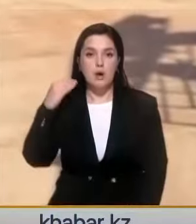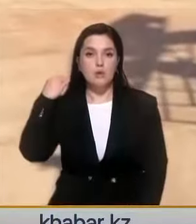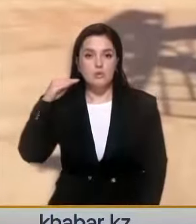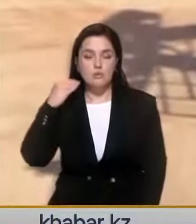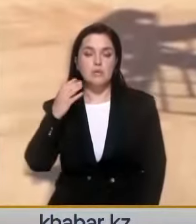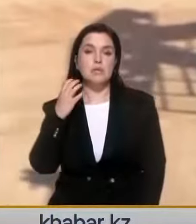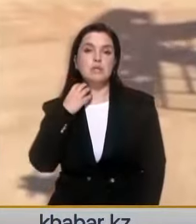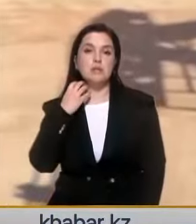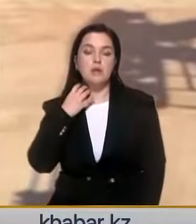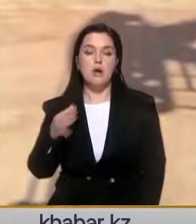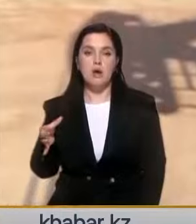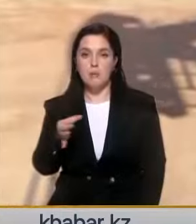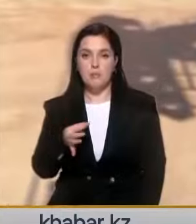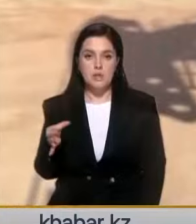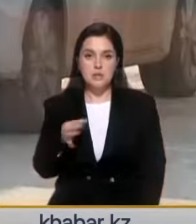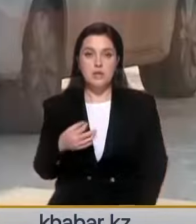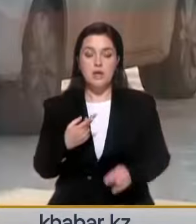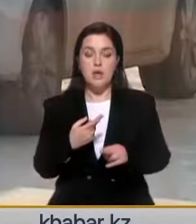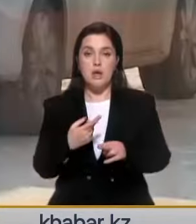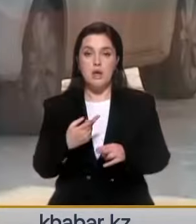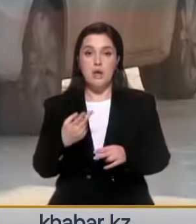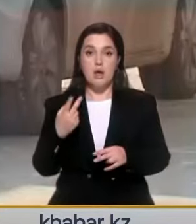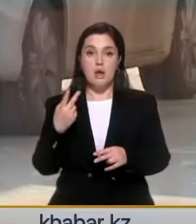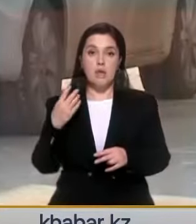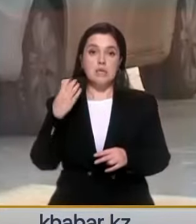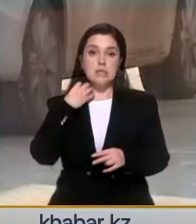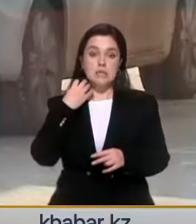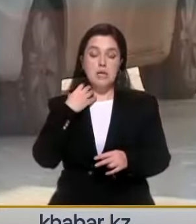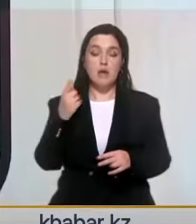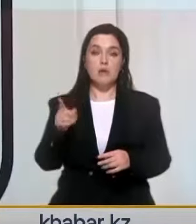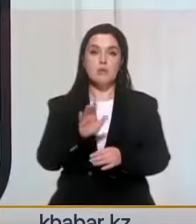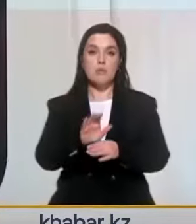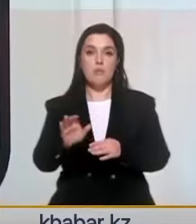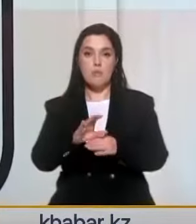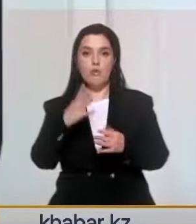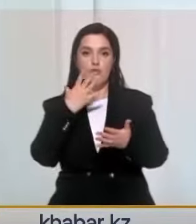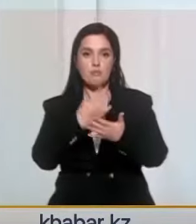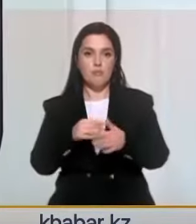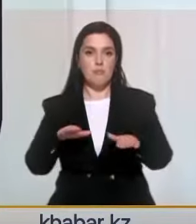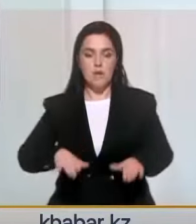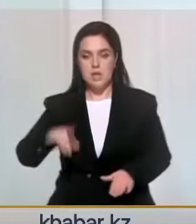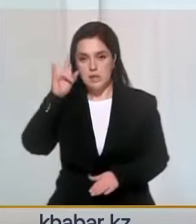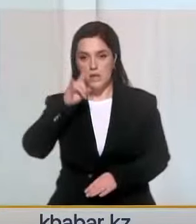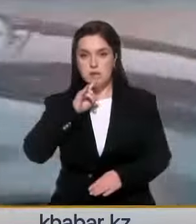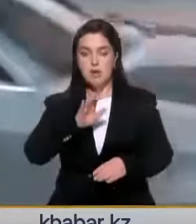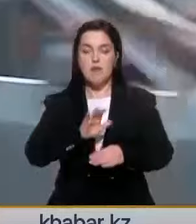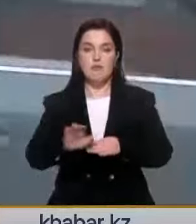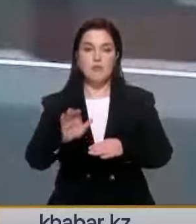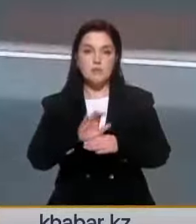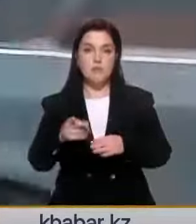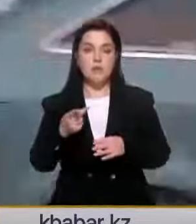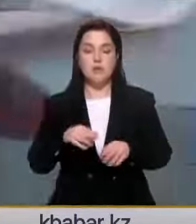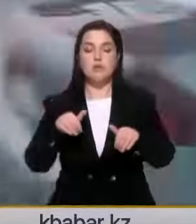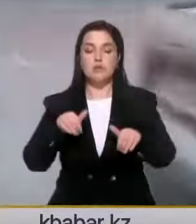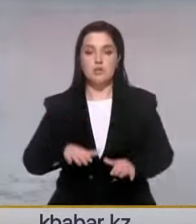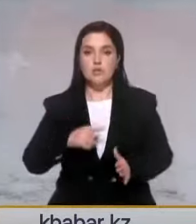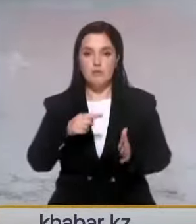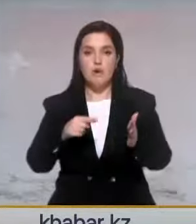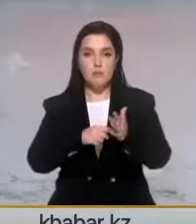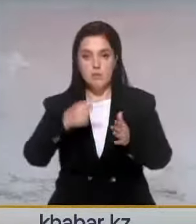казлар Винского областях к слову две последние поставляют основную часть нефти на внутренний рынок глава профильного ведомство отметил что для решения вопроса